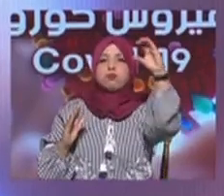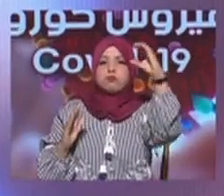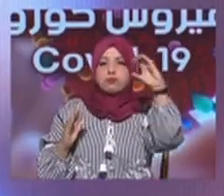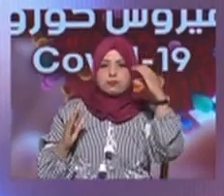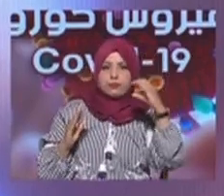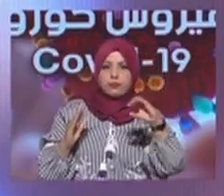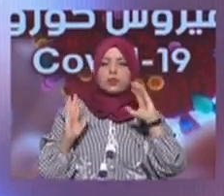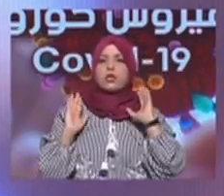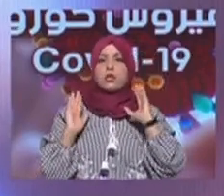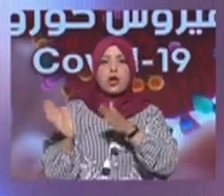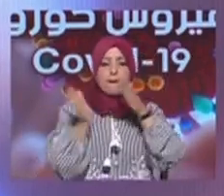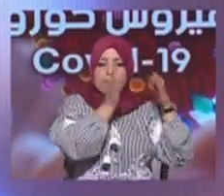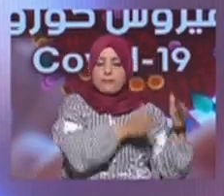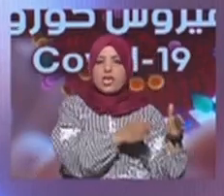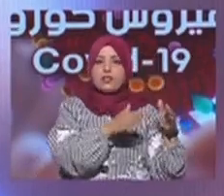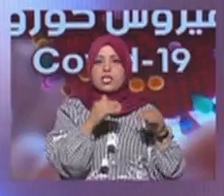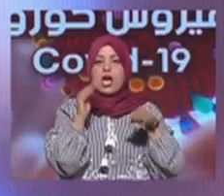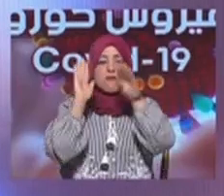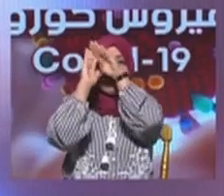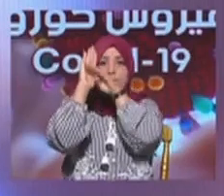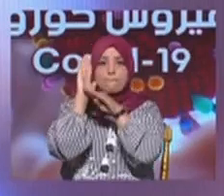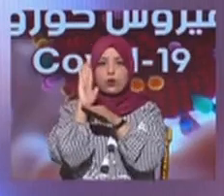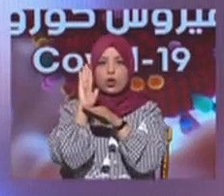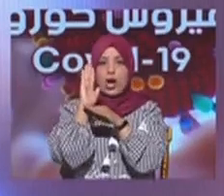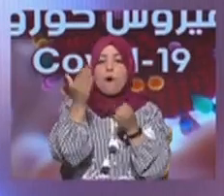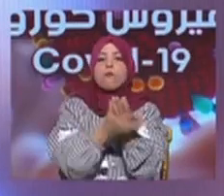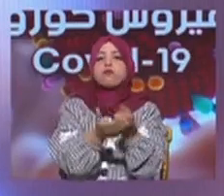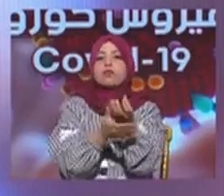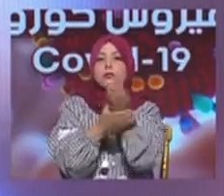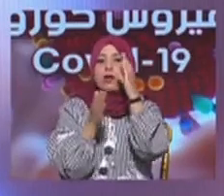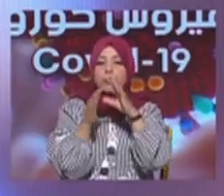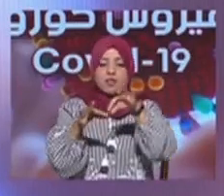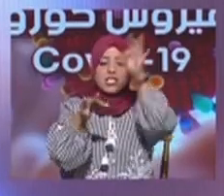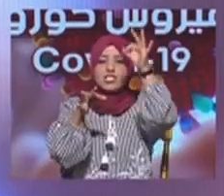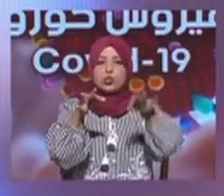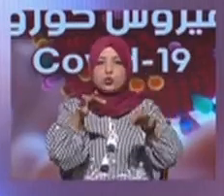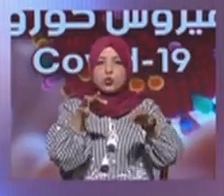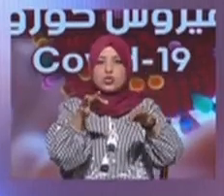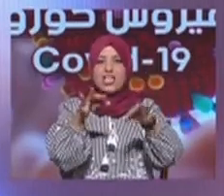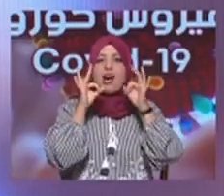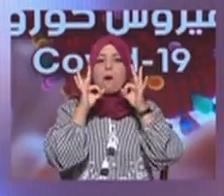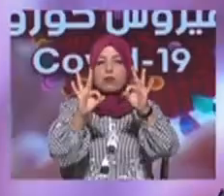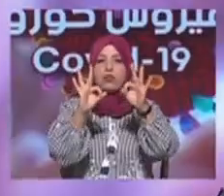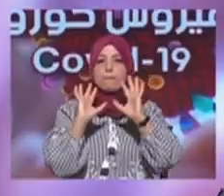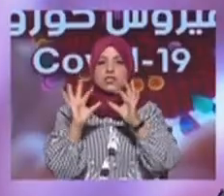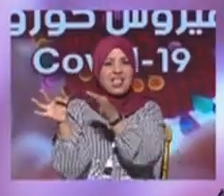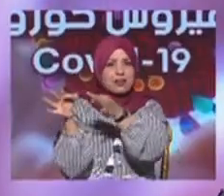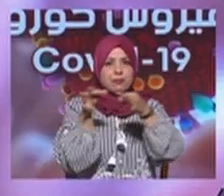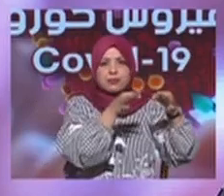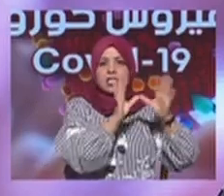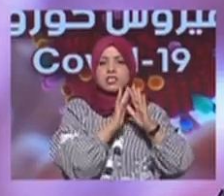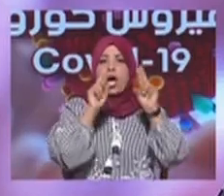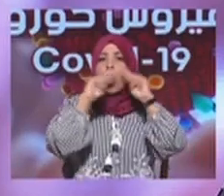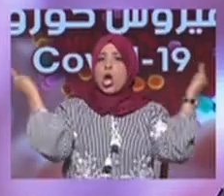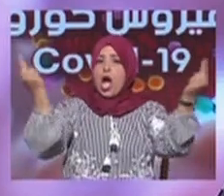الاول مبرمج باش نعملوا راهو لو سيكونساج خاطر المعلومات اللي باش يعطيها لنا سيكونساج مهمه ياسر. ومش تخدموا وحدكم معناها حتى العالم